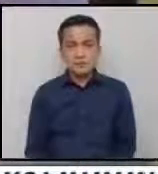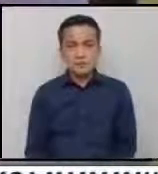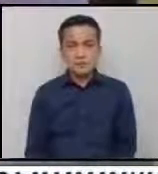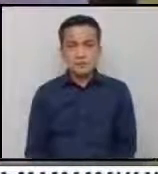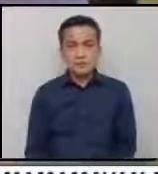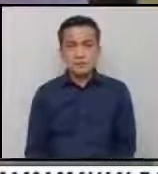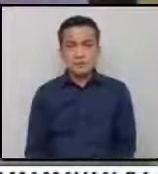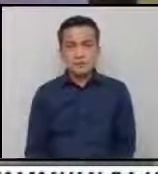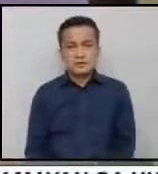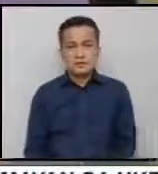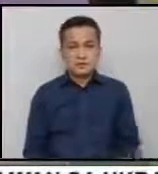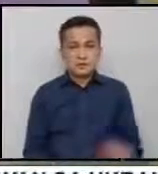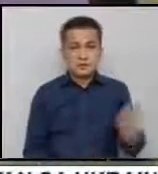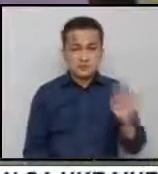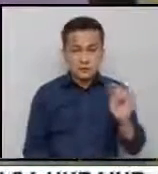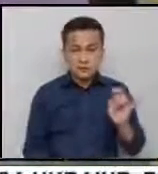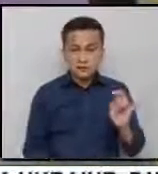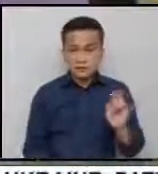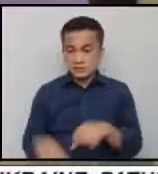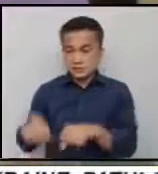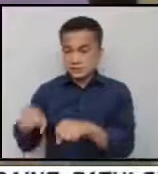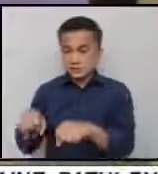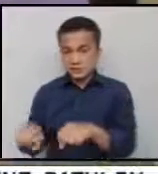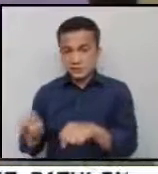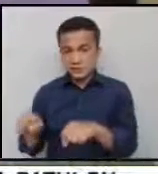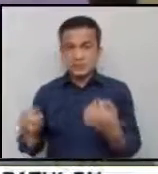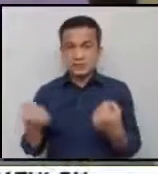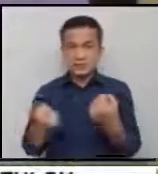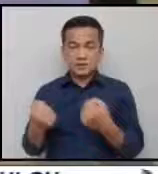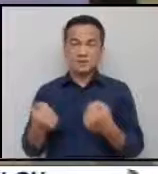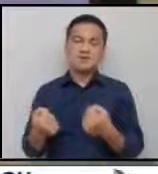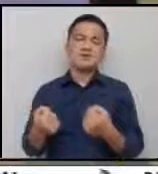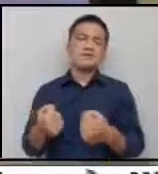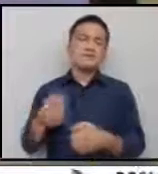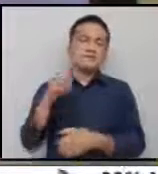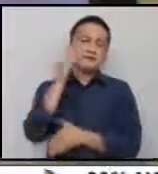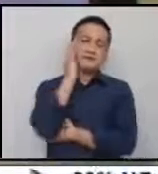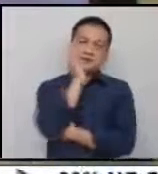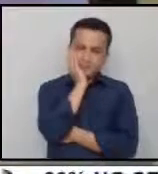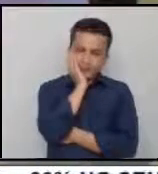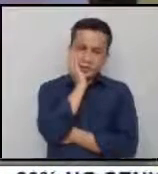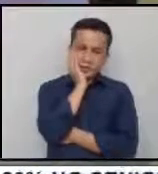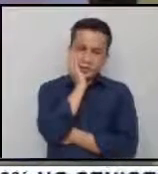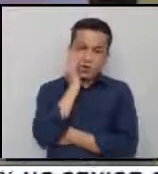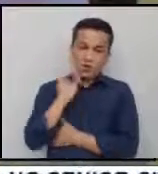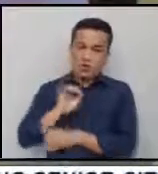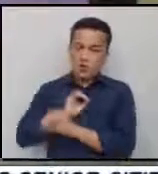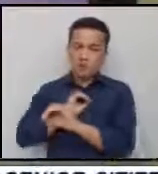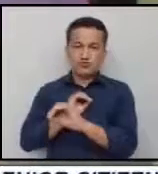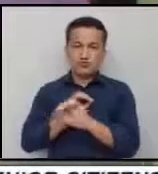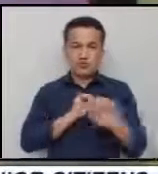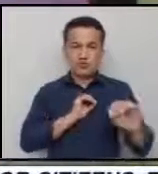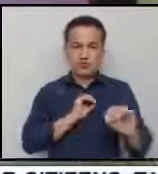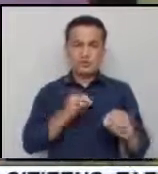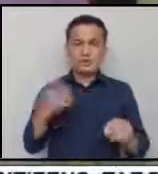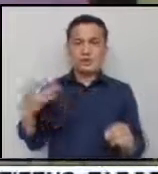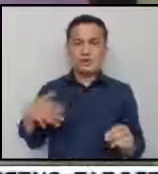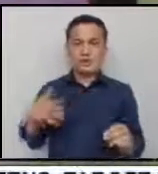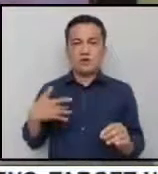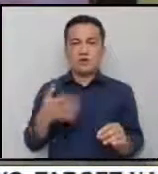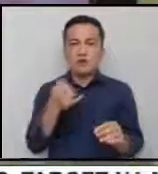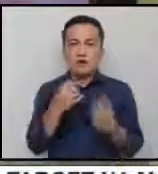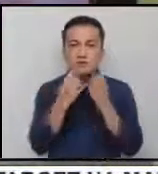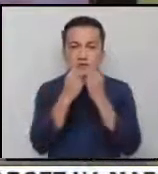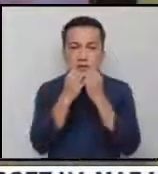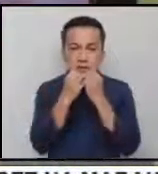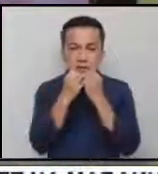Mapataksi o tricycle driver man, kanya-kanyang diskarte para kahit papaano'y malaki-laki pa rin ang